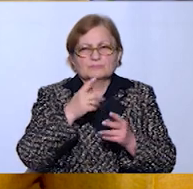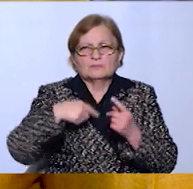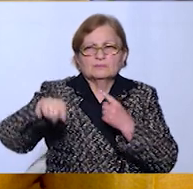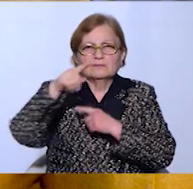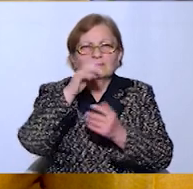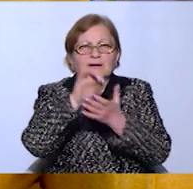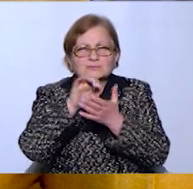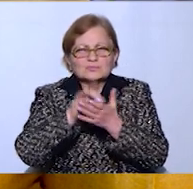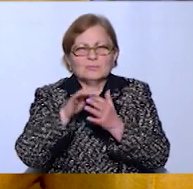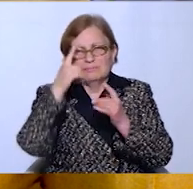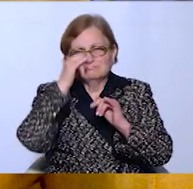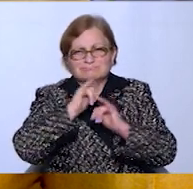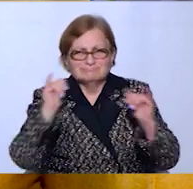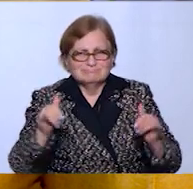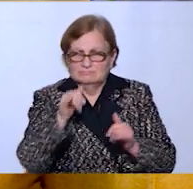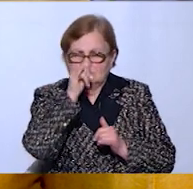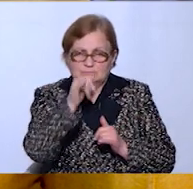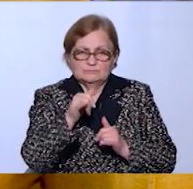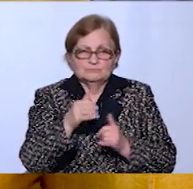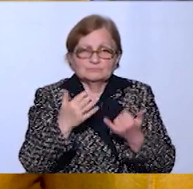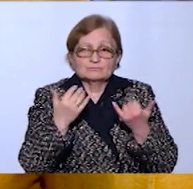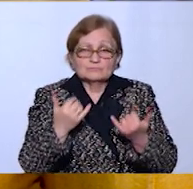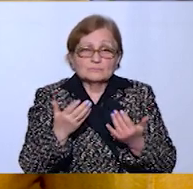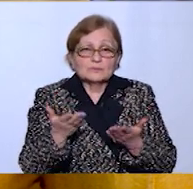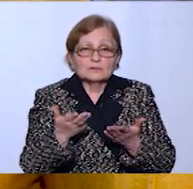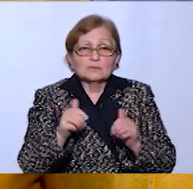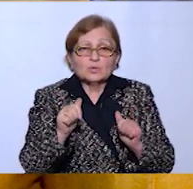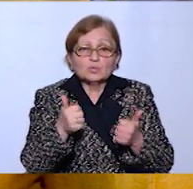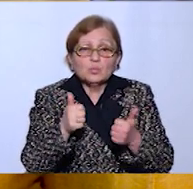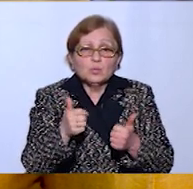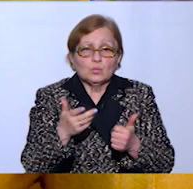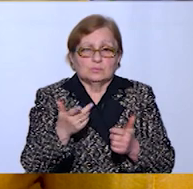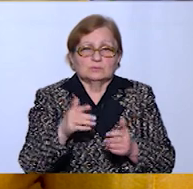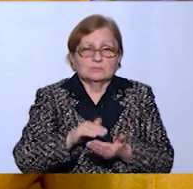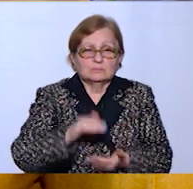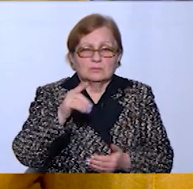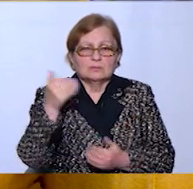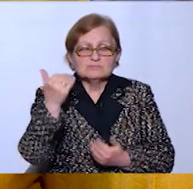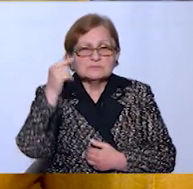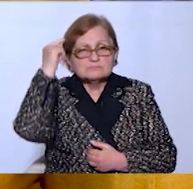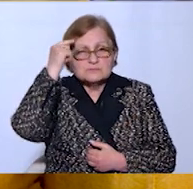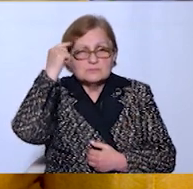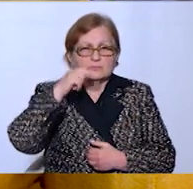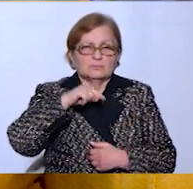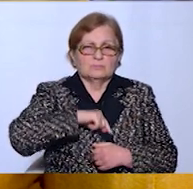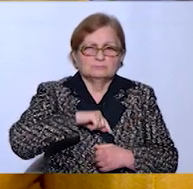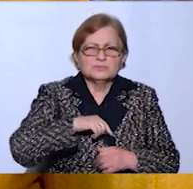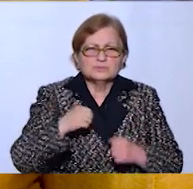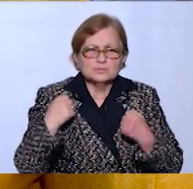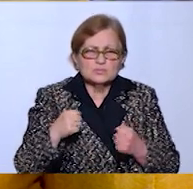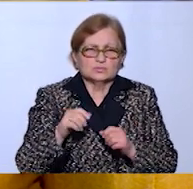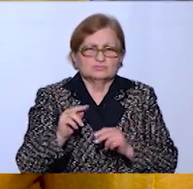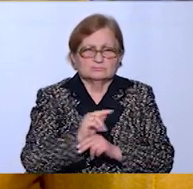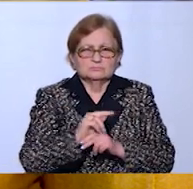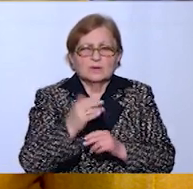გასვლის, გართობის, გარემოშემეცნების აქტივობები. როგორ ისახება არსებული მოცემულობა ბავშვის ფიზიკურ,